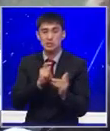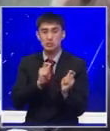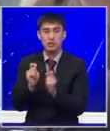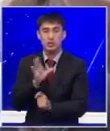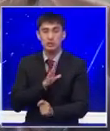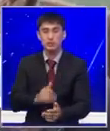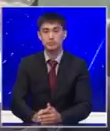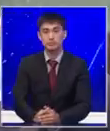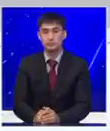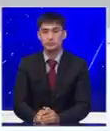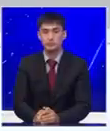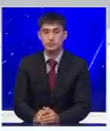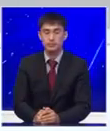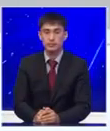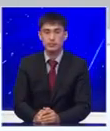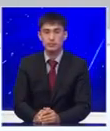подарками